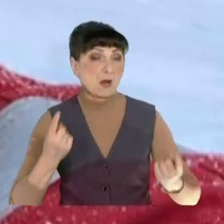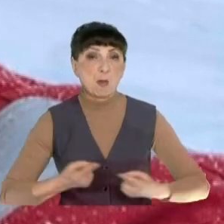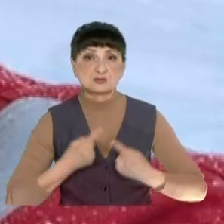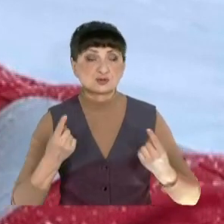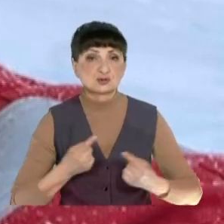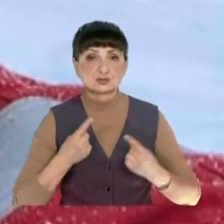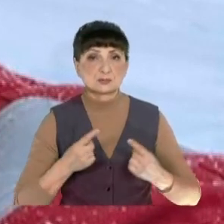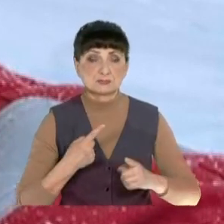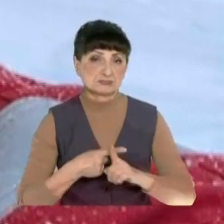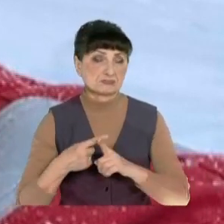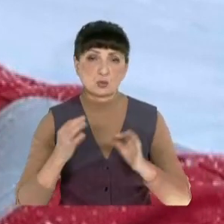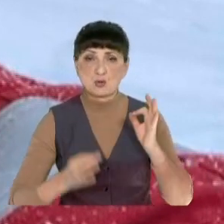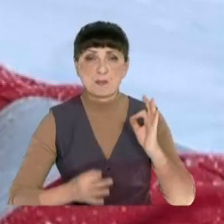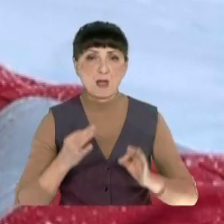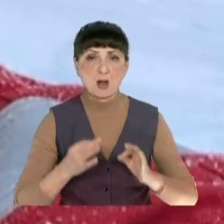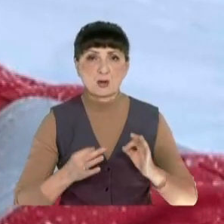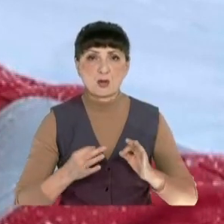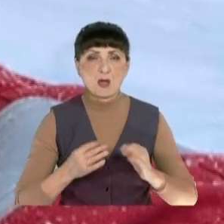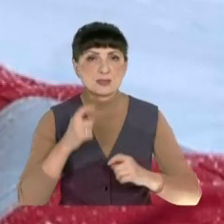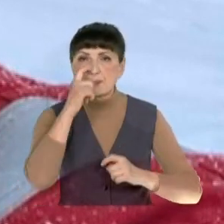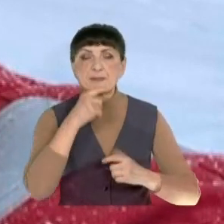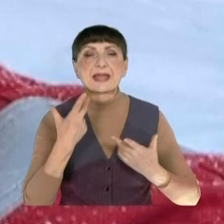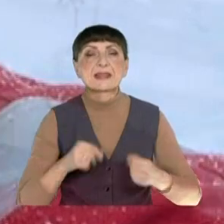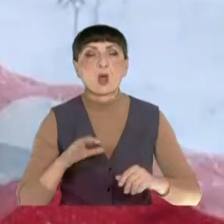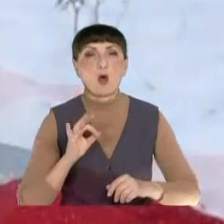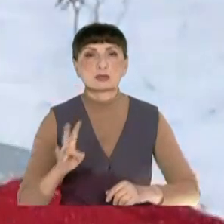в позитивных нотах. Не понимаем, где он.